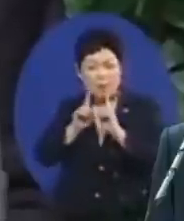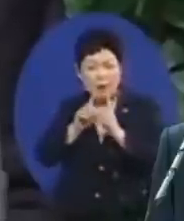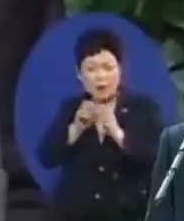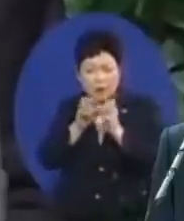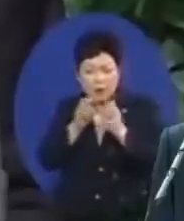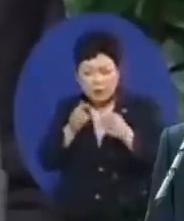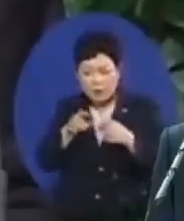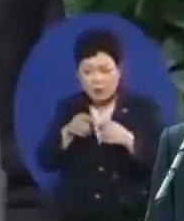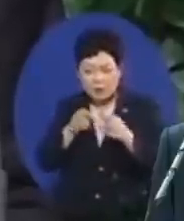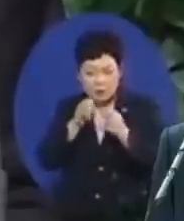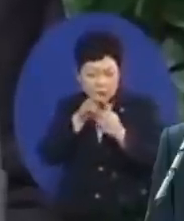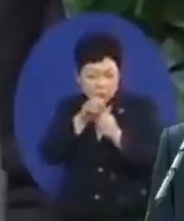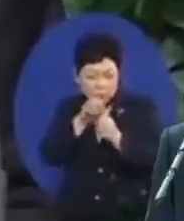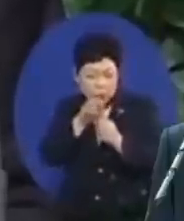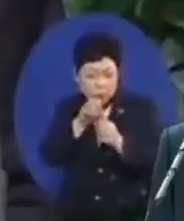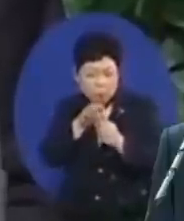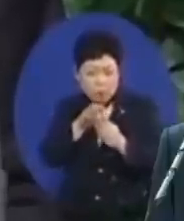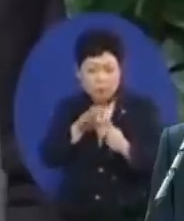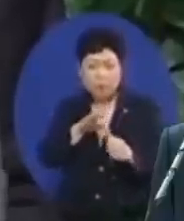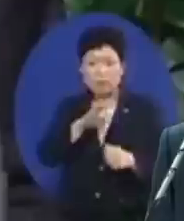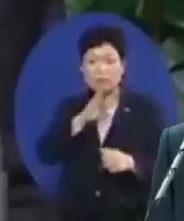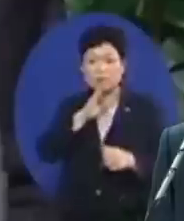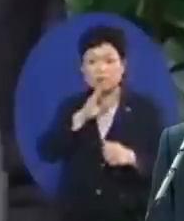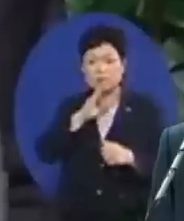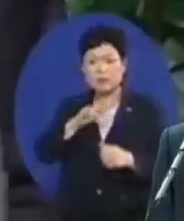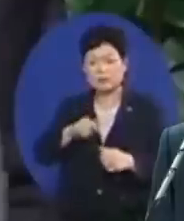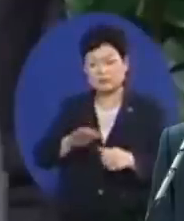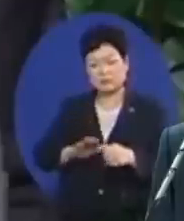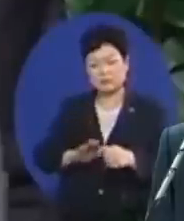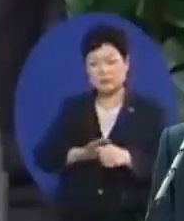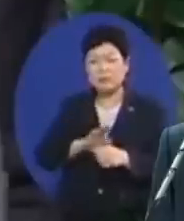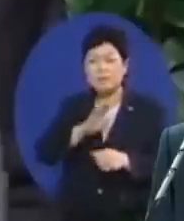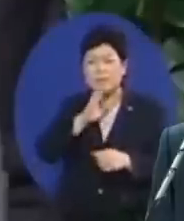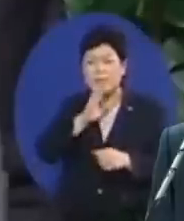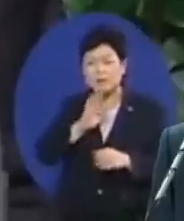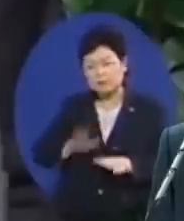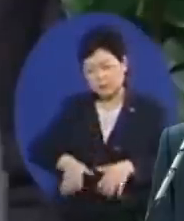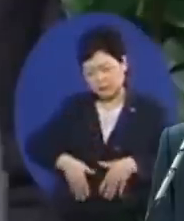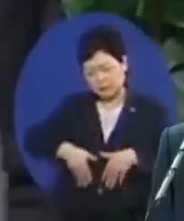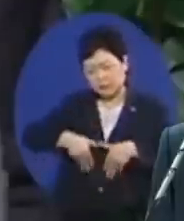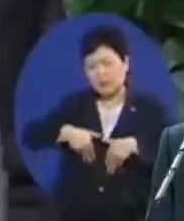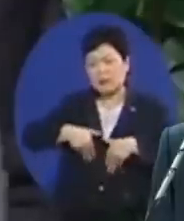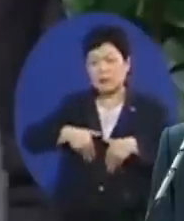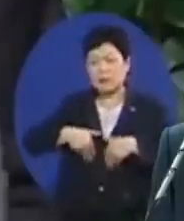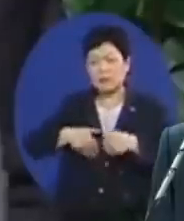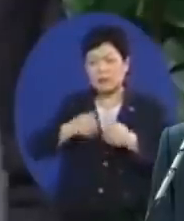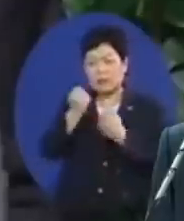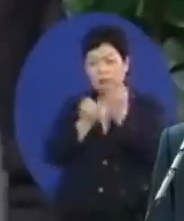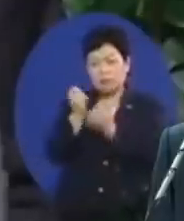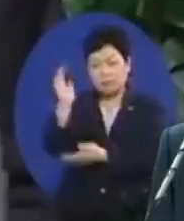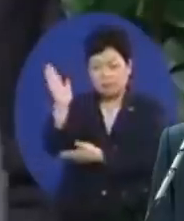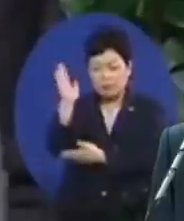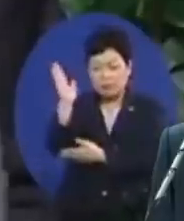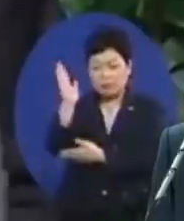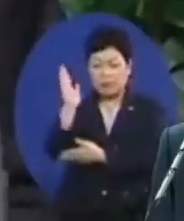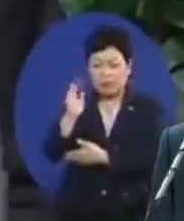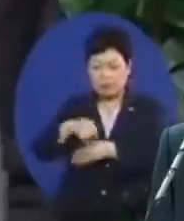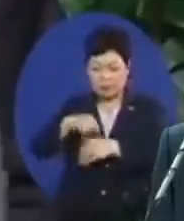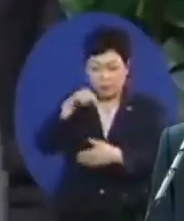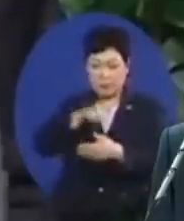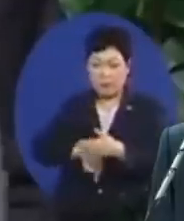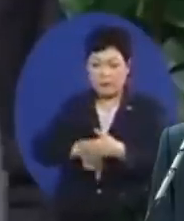속삭이는 것입니다. 아주 다정하게 아주 설득력이 있게